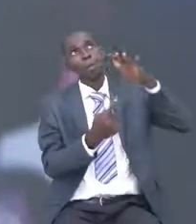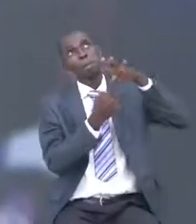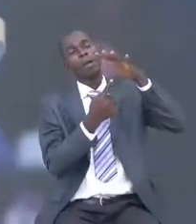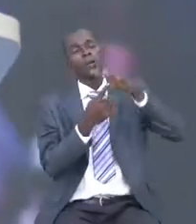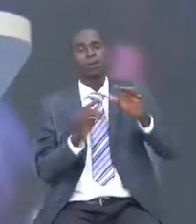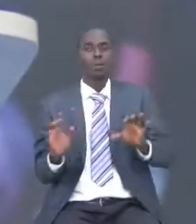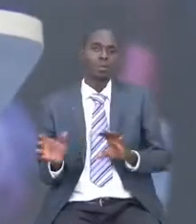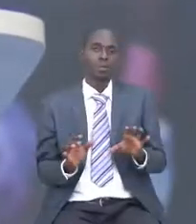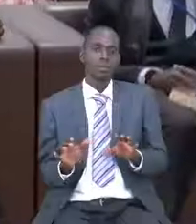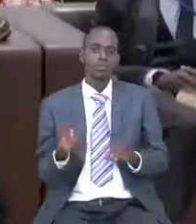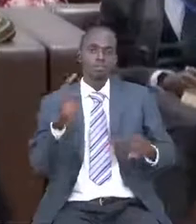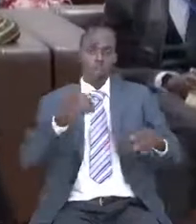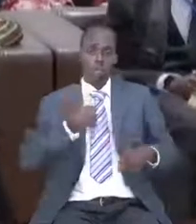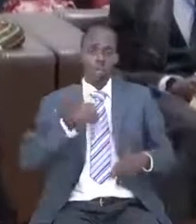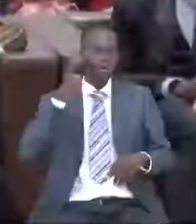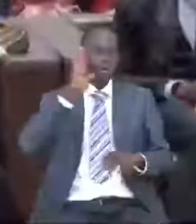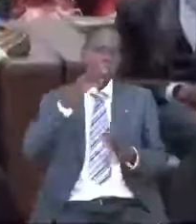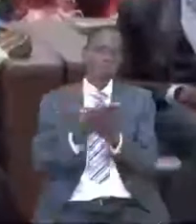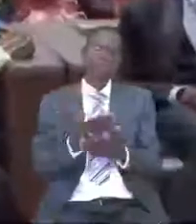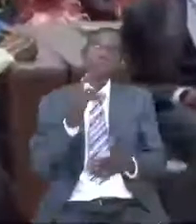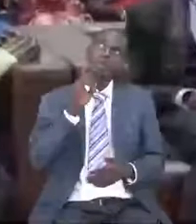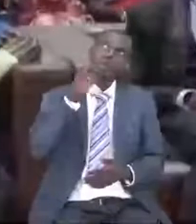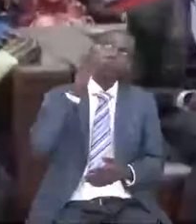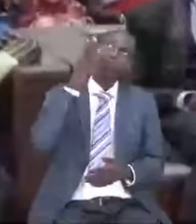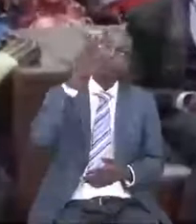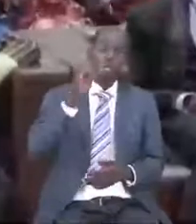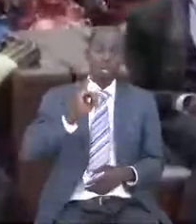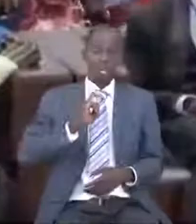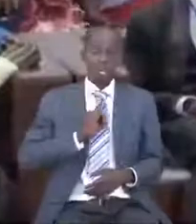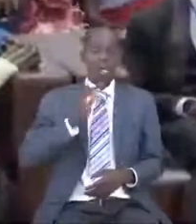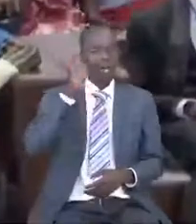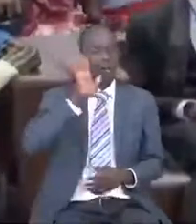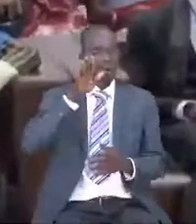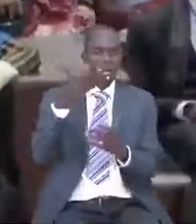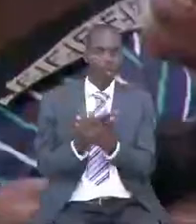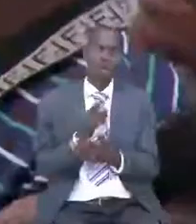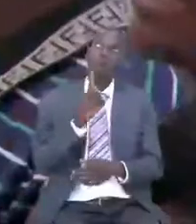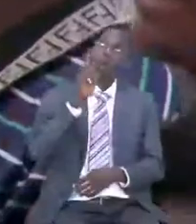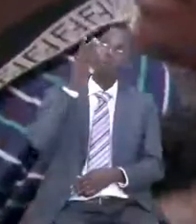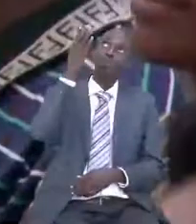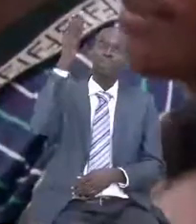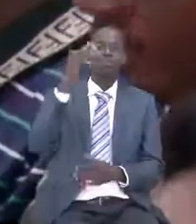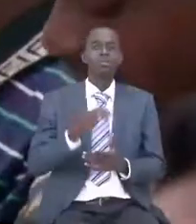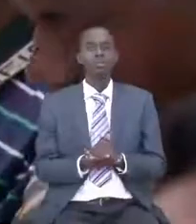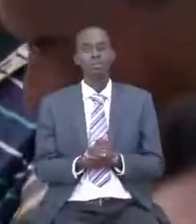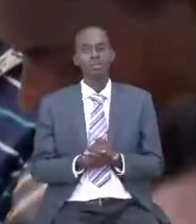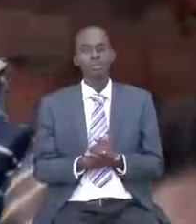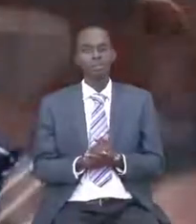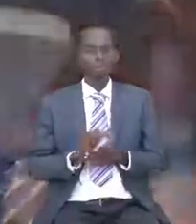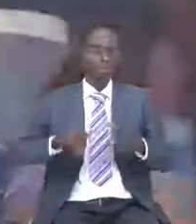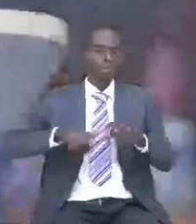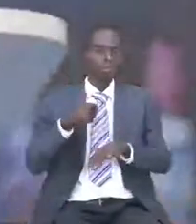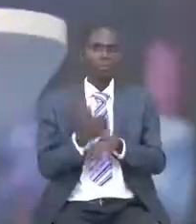ce lieu du sommet de la performance maximale. J'y arriverai. J'y